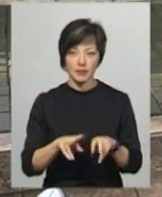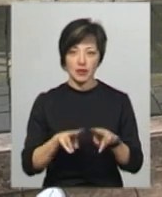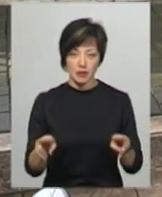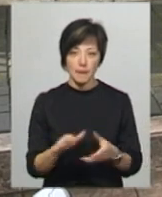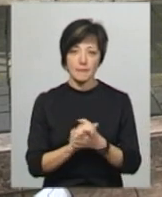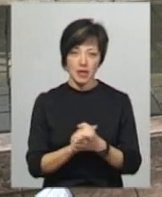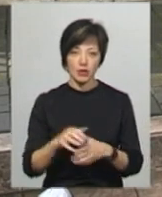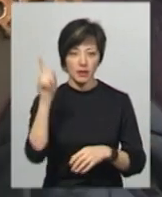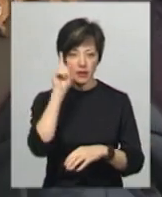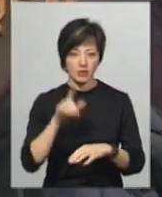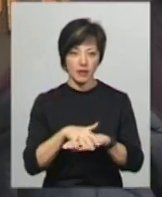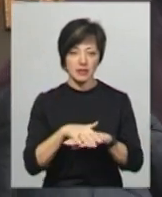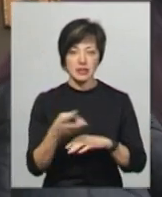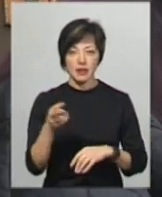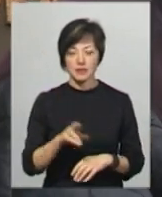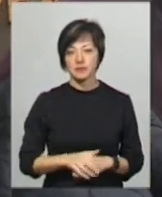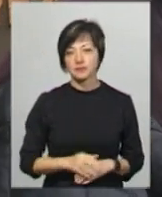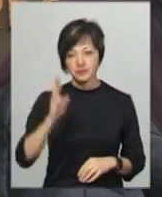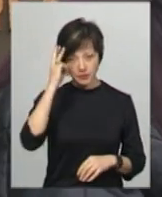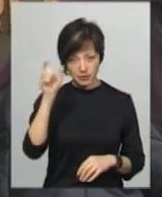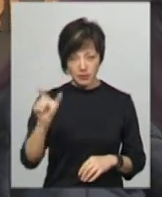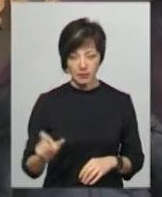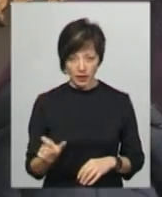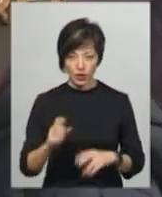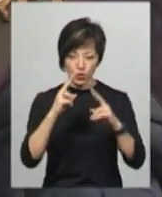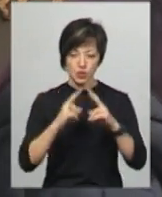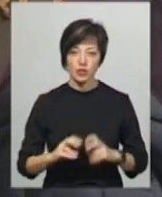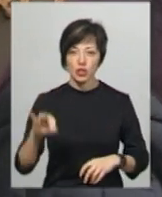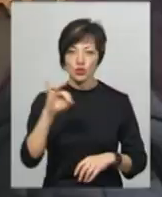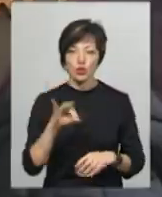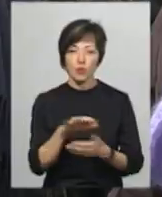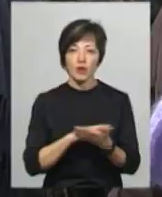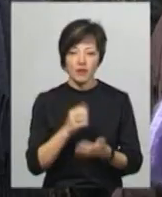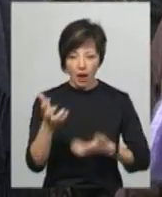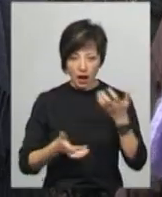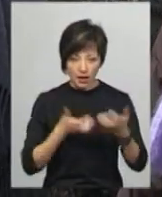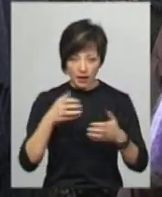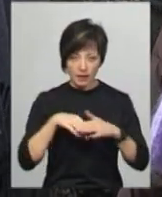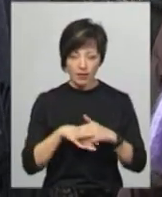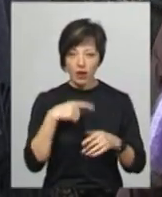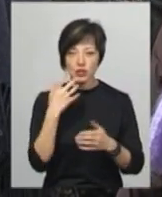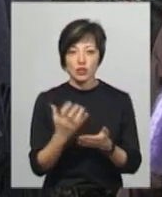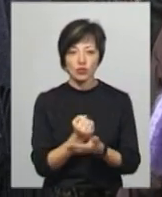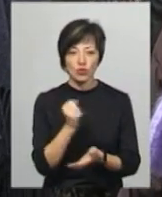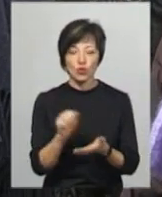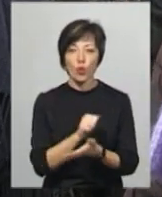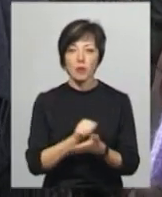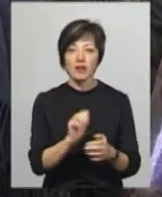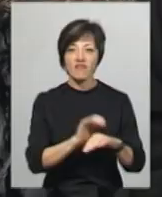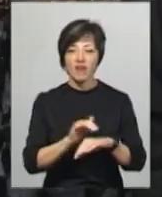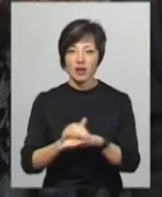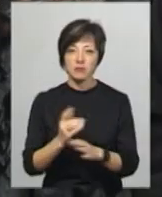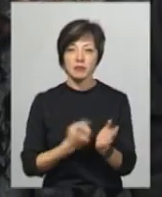мирного єврейського населення. Хмельничанин Семен Мільман досліджував історію погрому в архівах. Чоловік каже, віднайшов у документах факти,